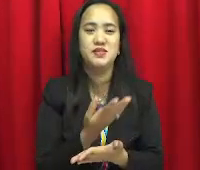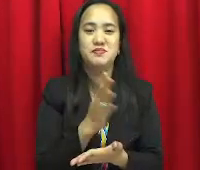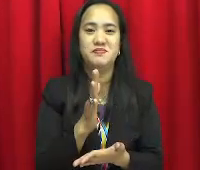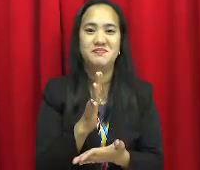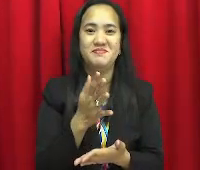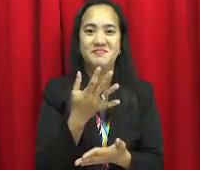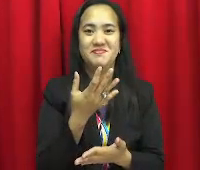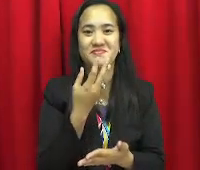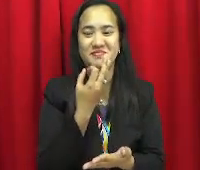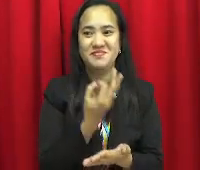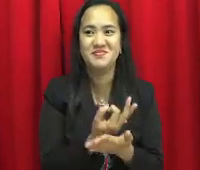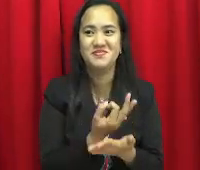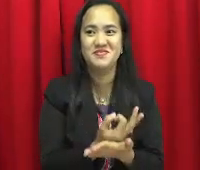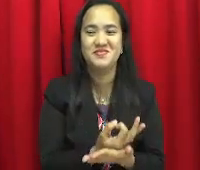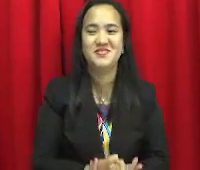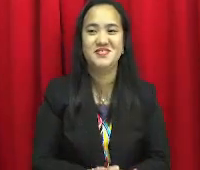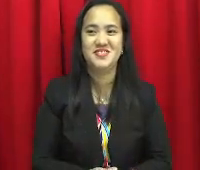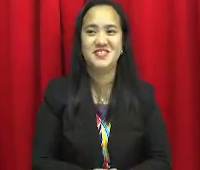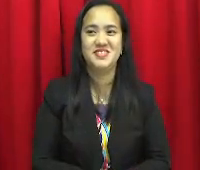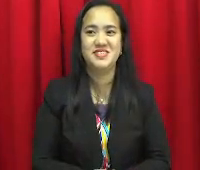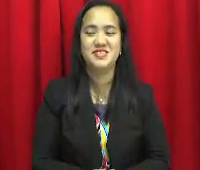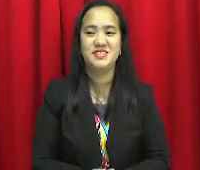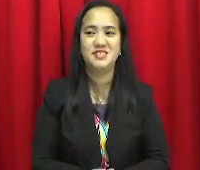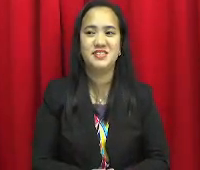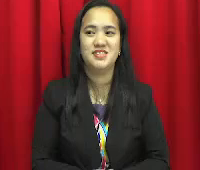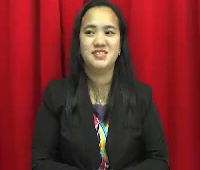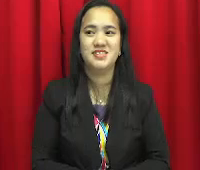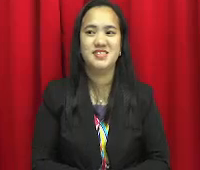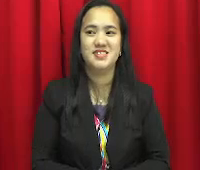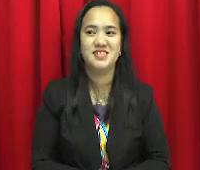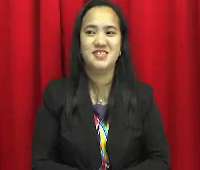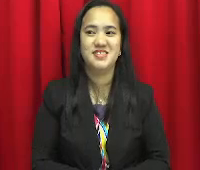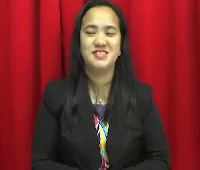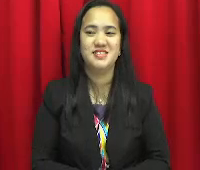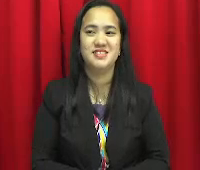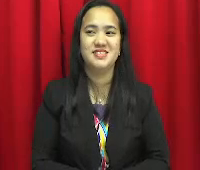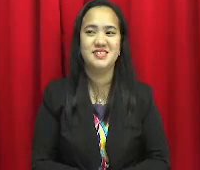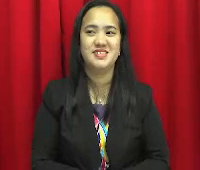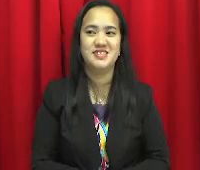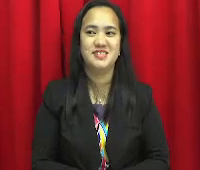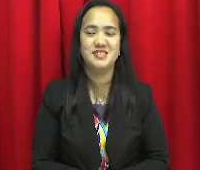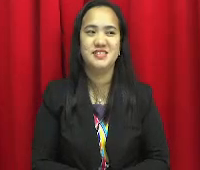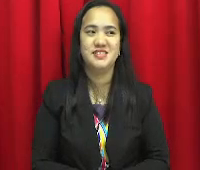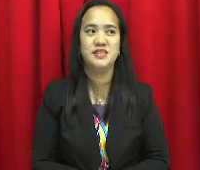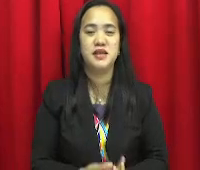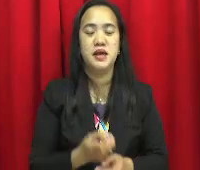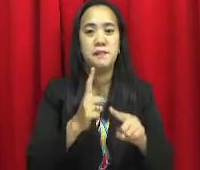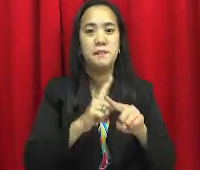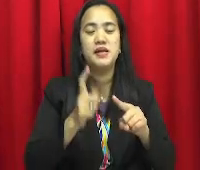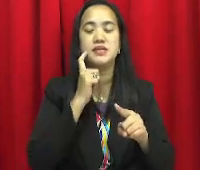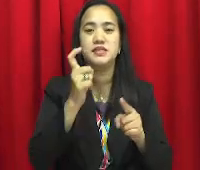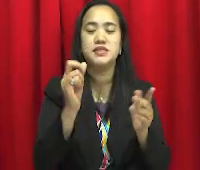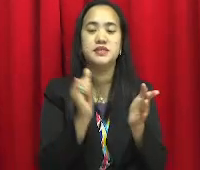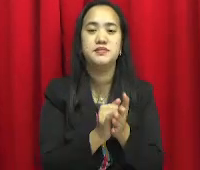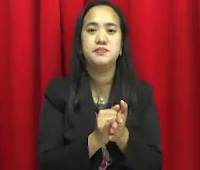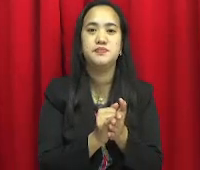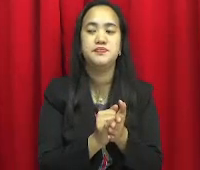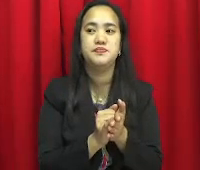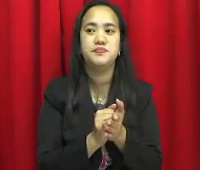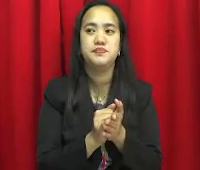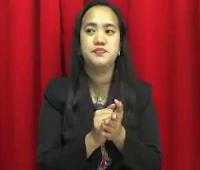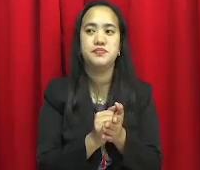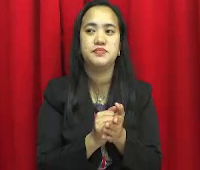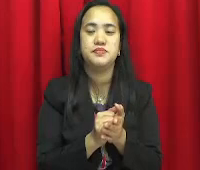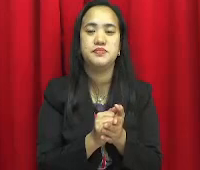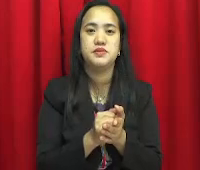Yeah, walang ganyan sinabi ng Biblia. Walang ganyan sa Biblia. Oh, pero ang sabi, wag mong palubugan ng araw ang alin?